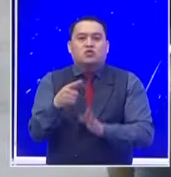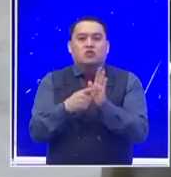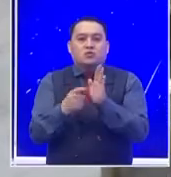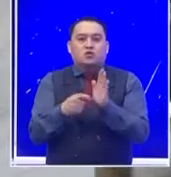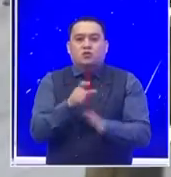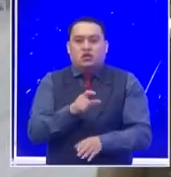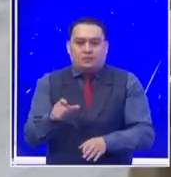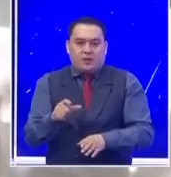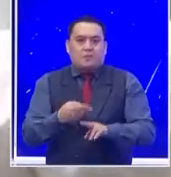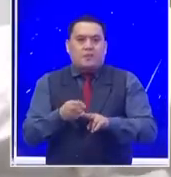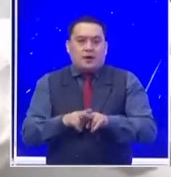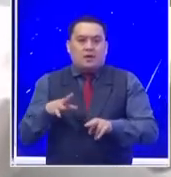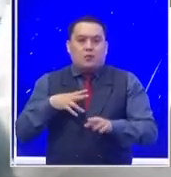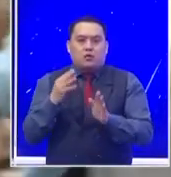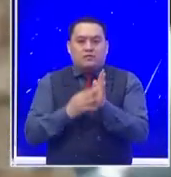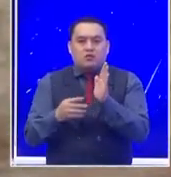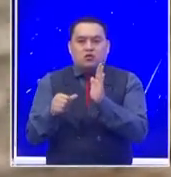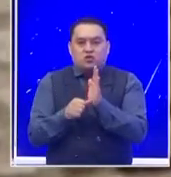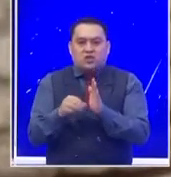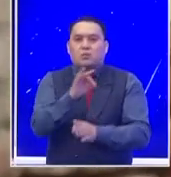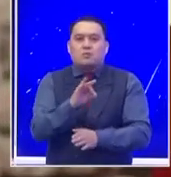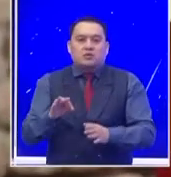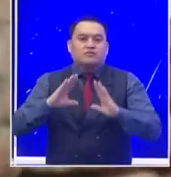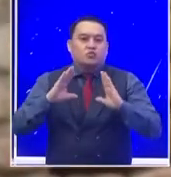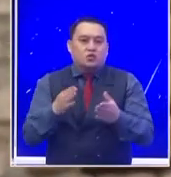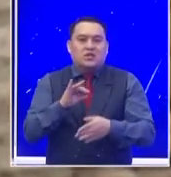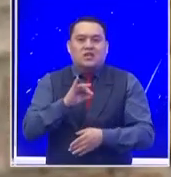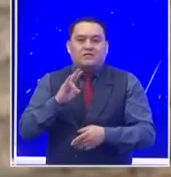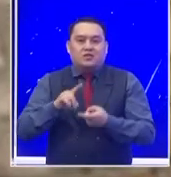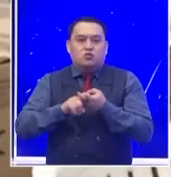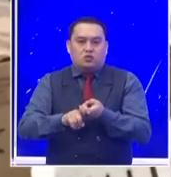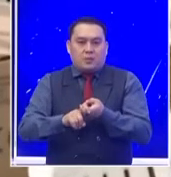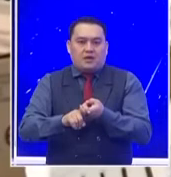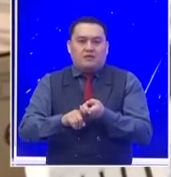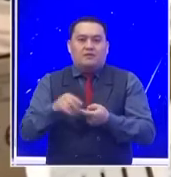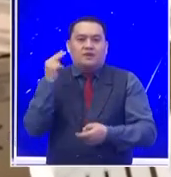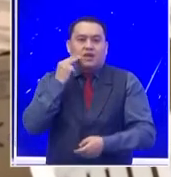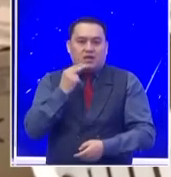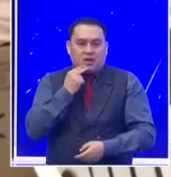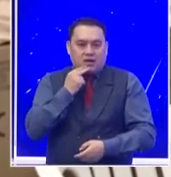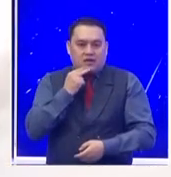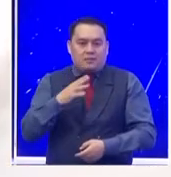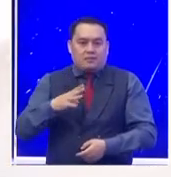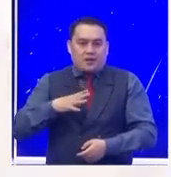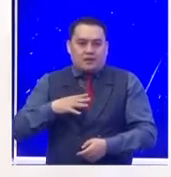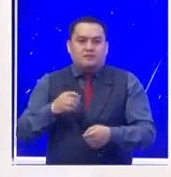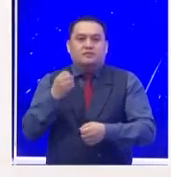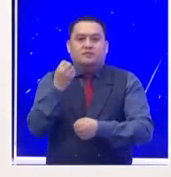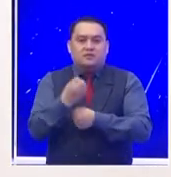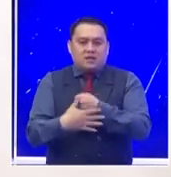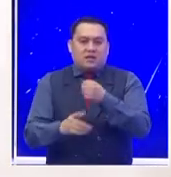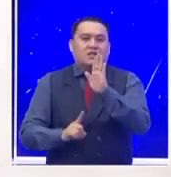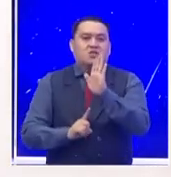700 человек при этом более 96 процентов случаев инфицирования зарегистрирована в китае ставшим эпицентром